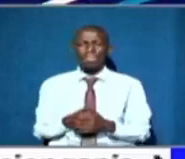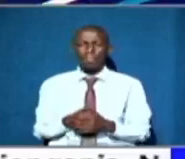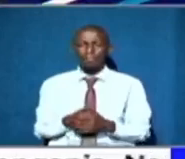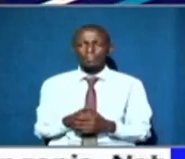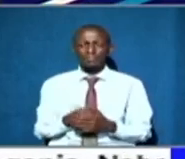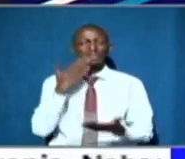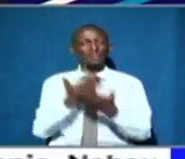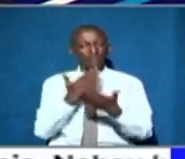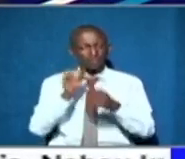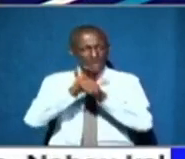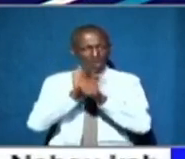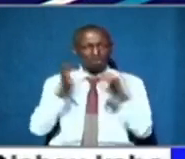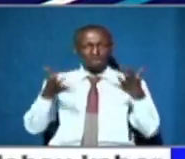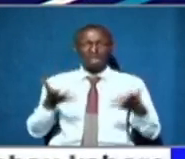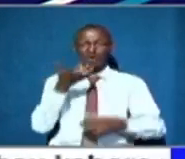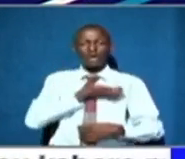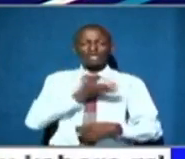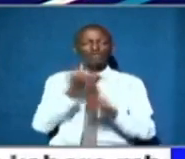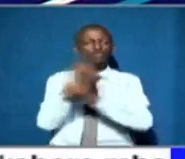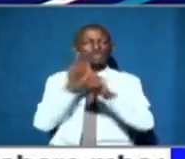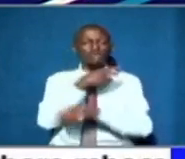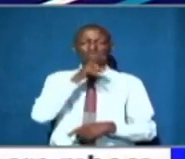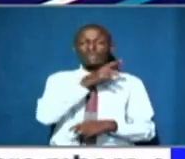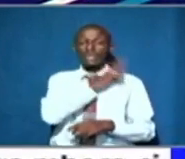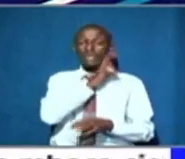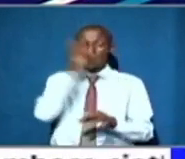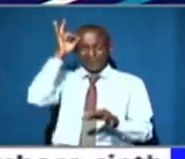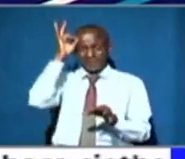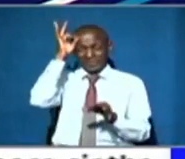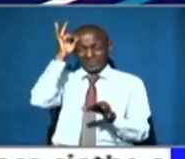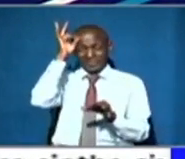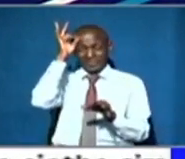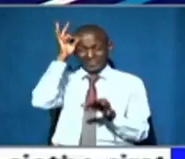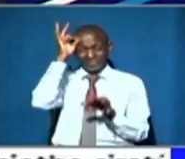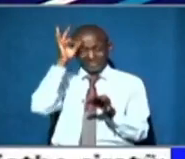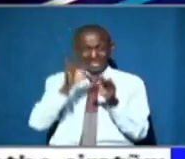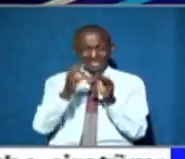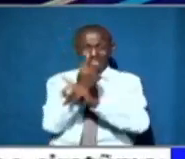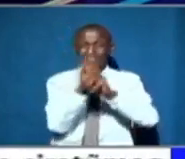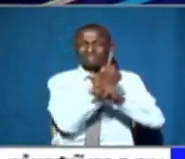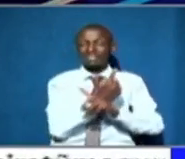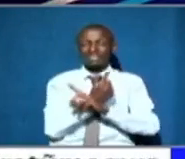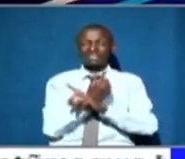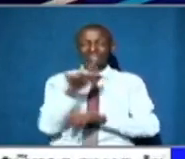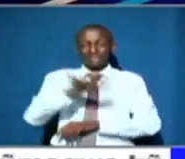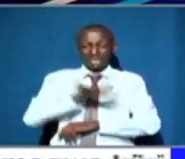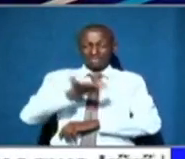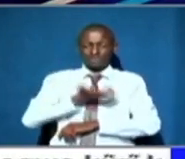ya ino ya interfaith itongoretio ni kibisho muheria ithuwe tuli national